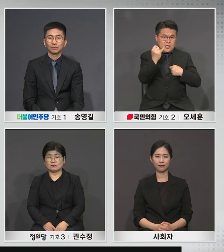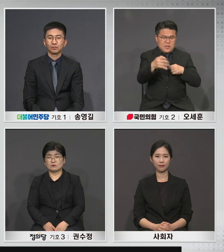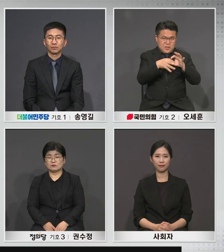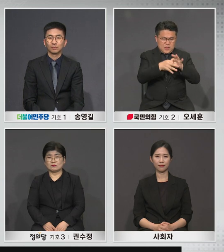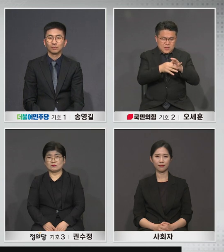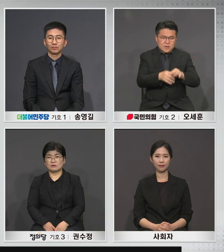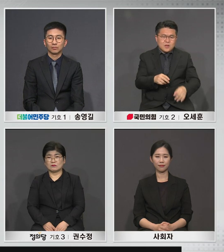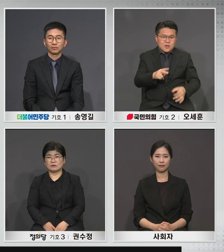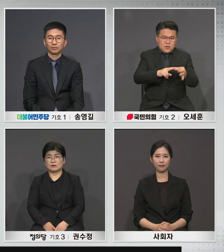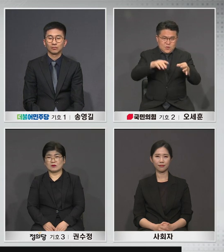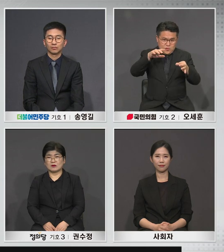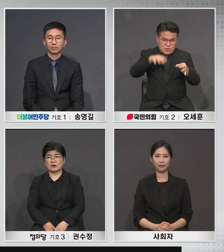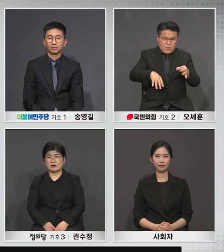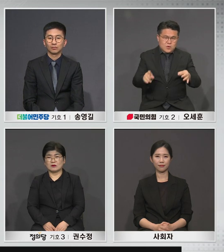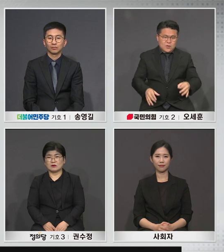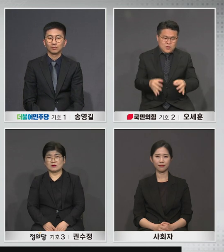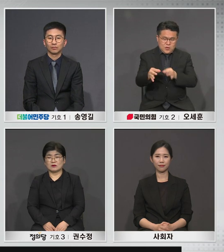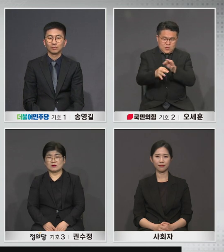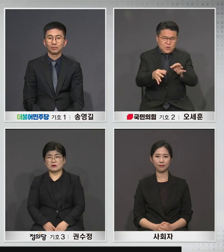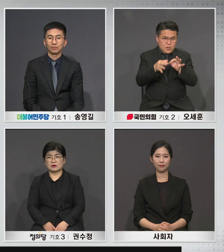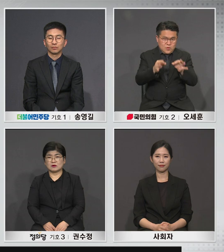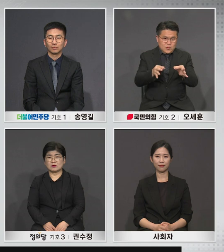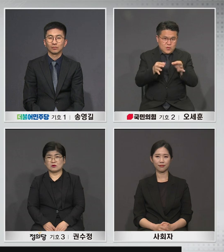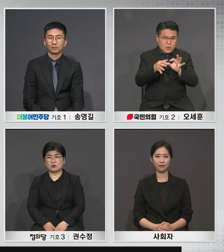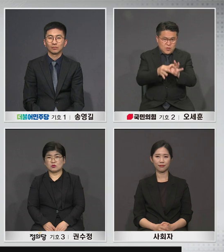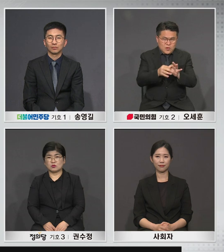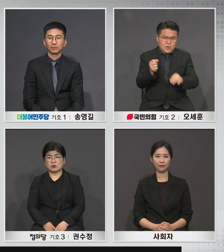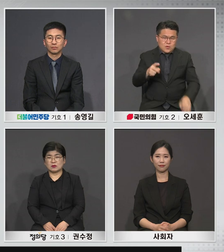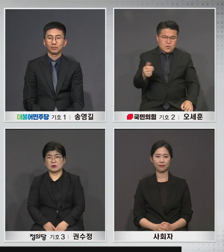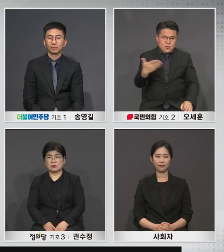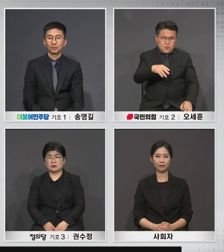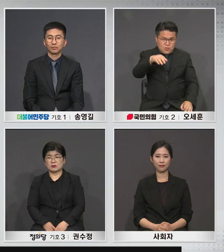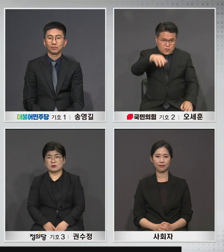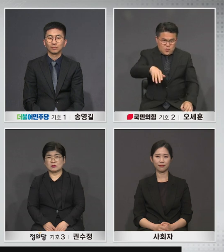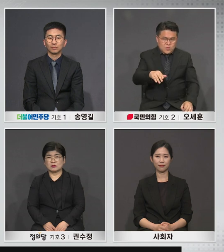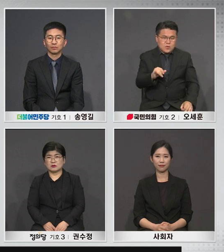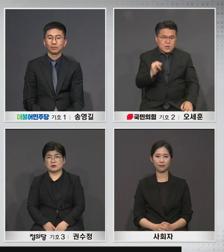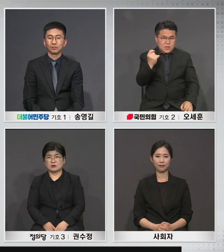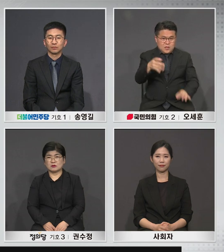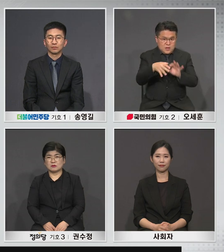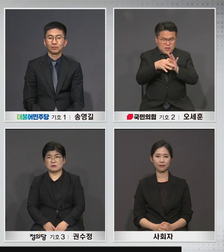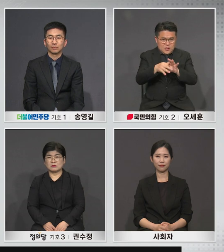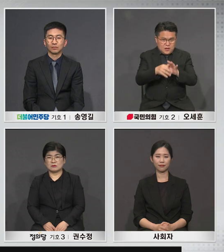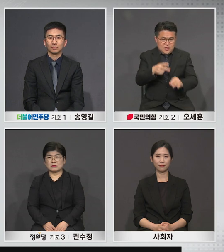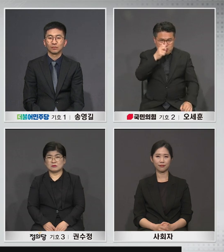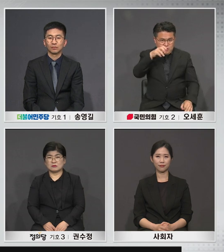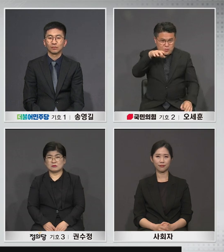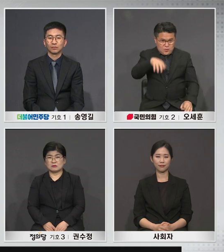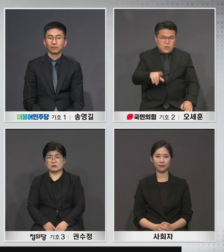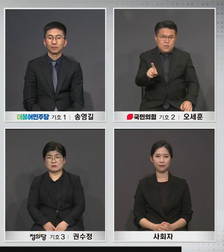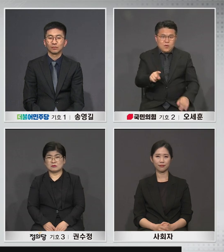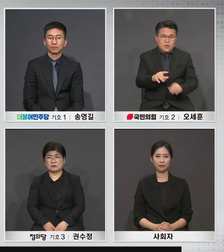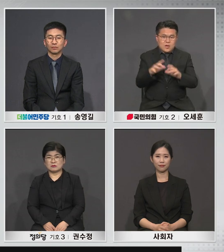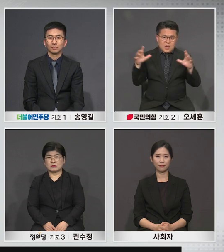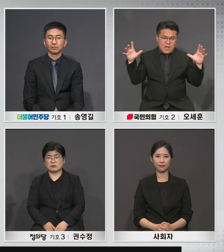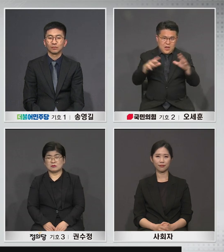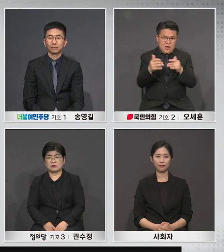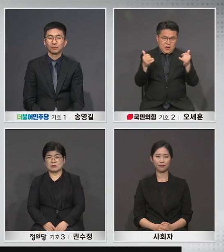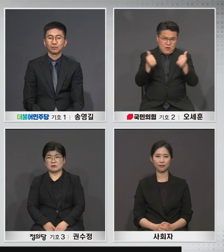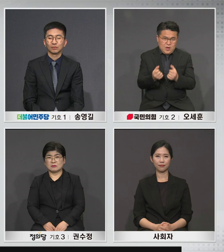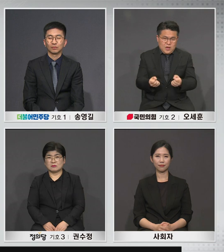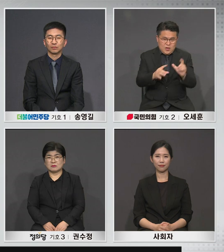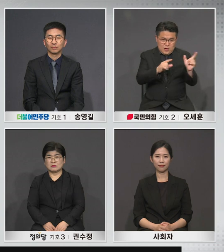핀테크 블록체인, 그리고 구로의 IT융복합, 잠실의 마이스, 양재 AI, 그리고